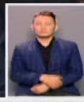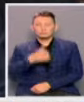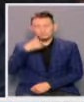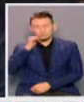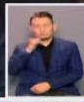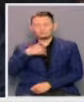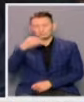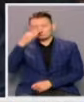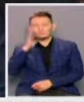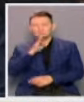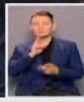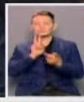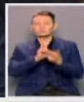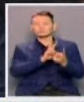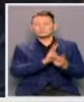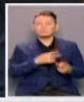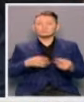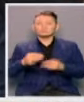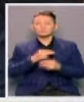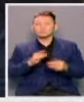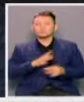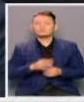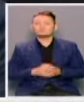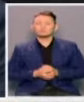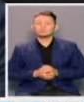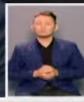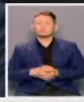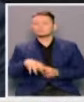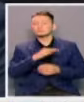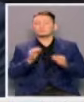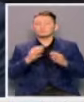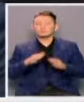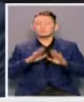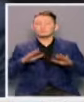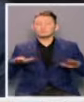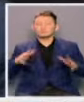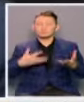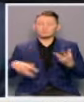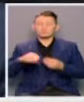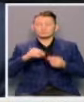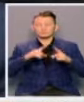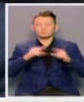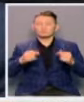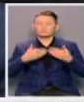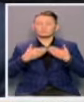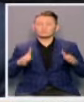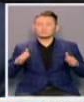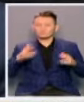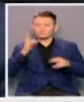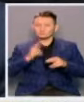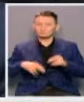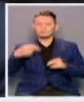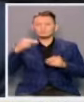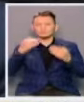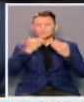топ ата-аналармен кездестім. Шағым қылып айтқаны, оқытушылар, сол мектеп бітіруші сыныптың